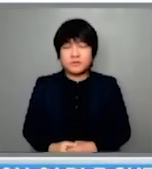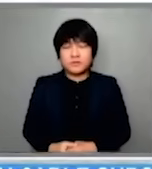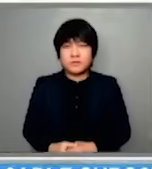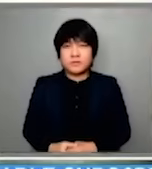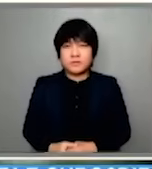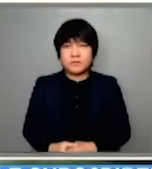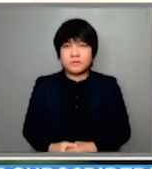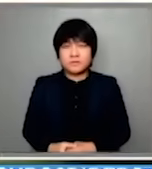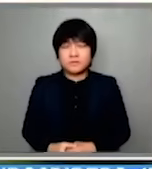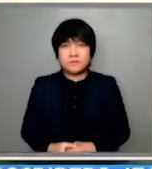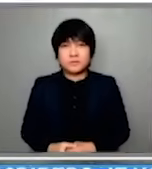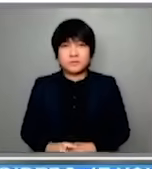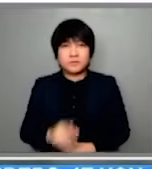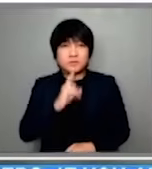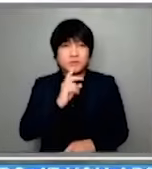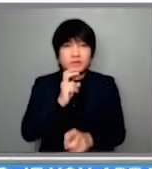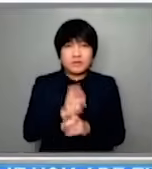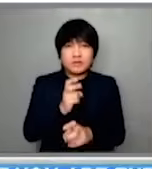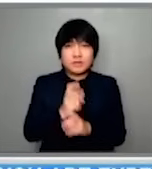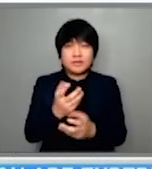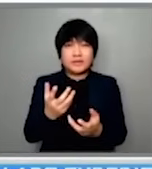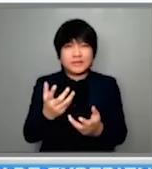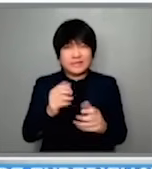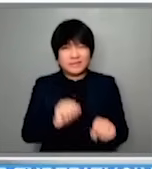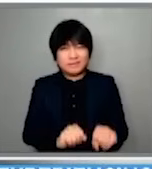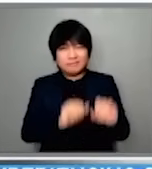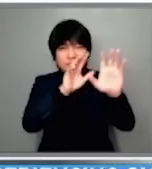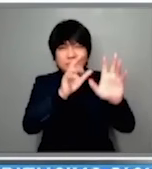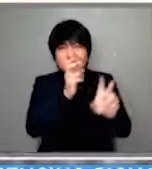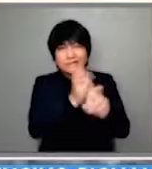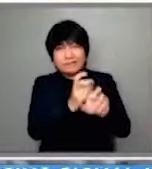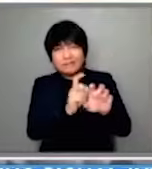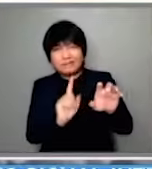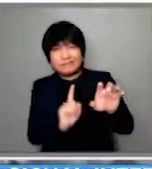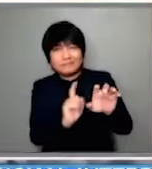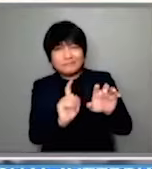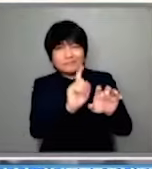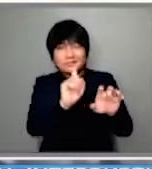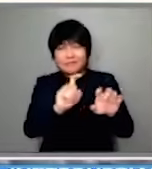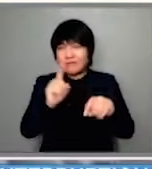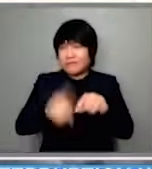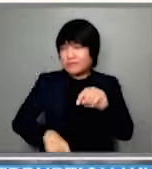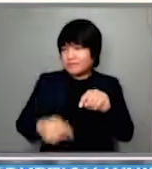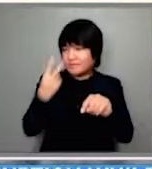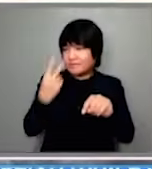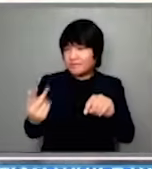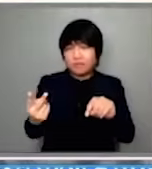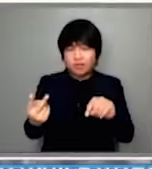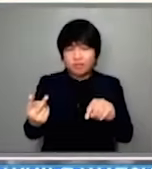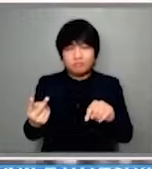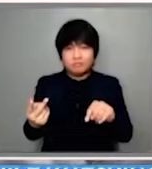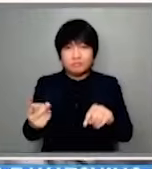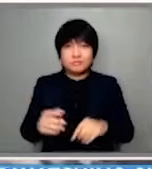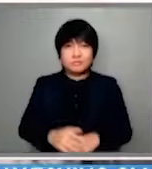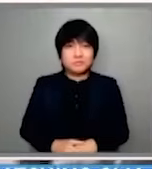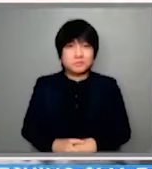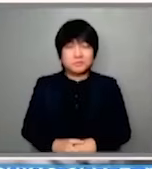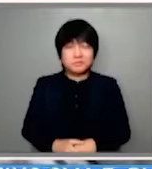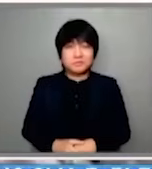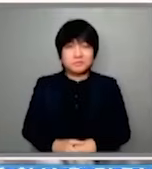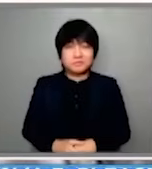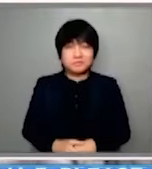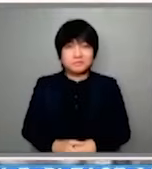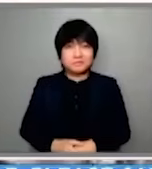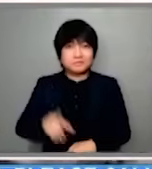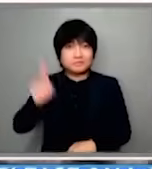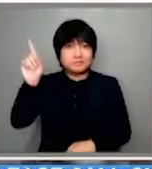Mahirap mang isipin ang pag-akyat ng bundok na walang nakikita. Hindi yan inuurungan ng mountaineer at visually impaired na